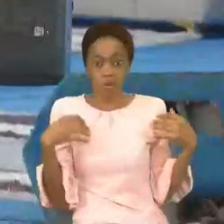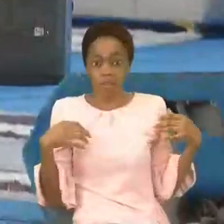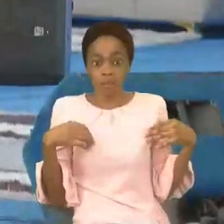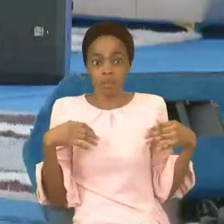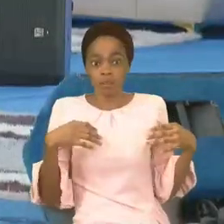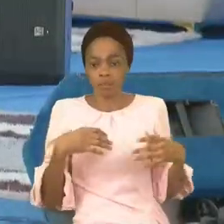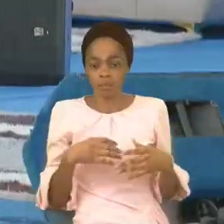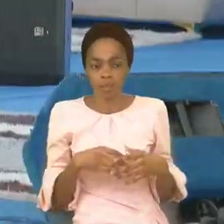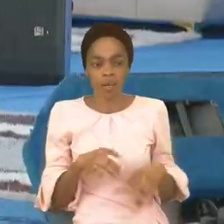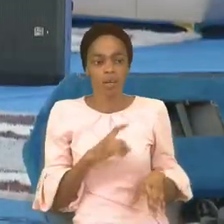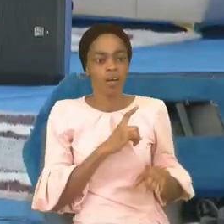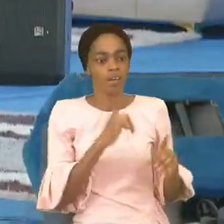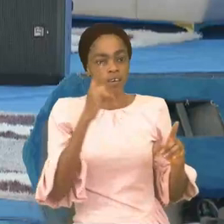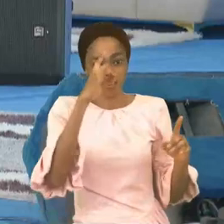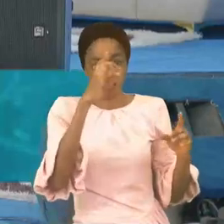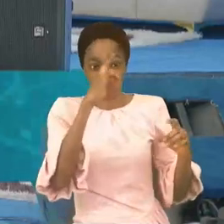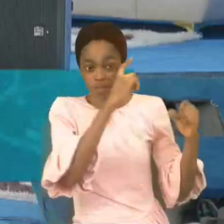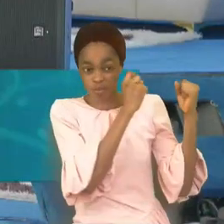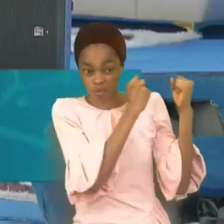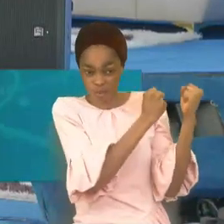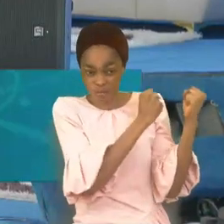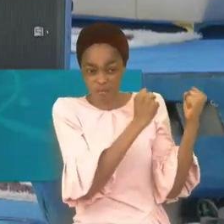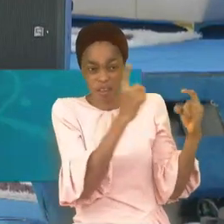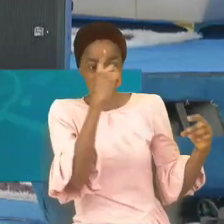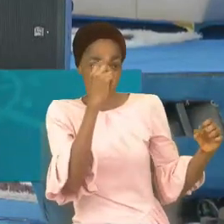foi confiante